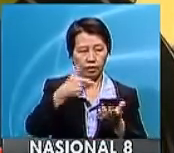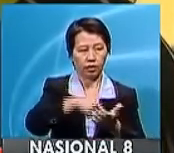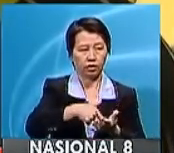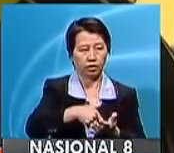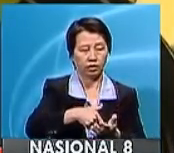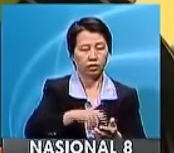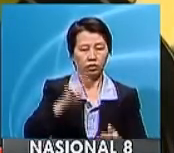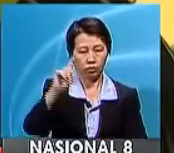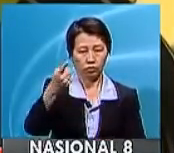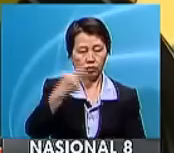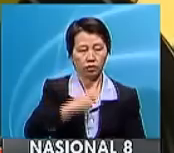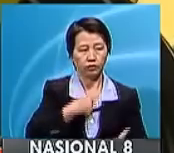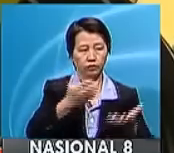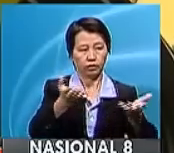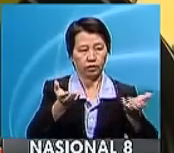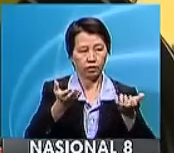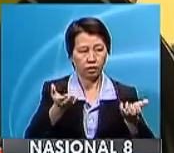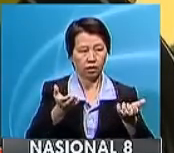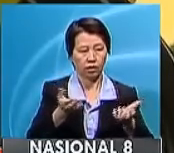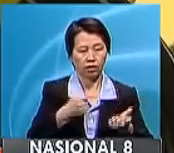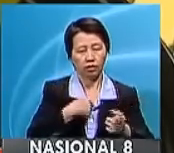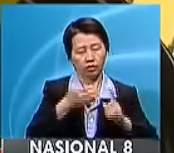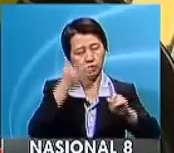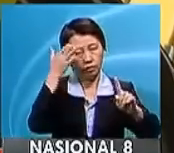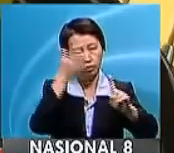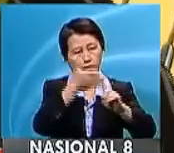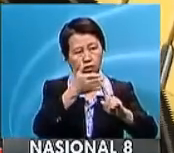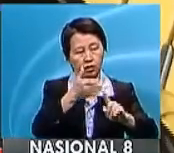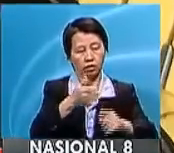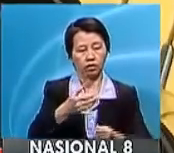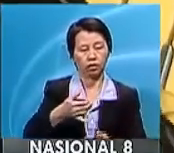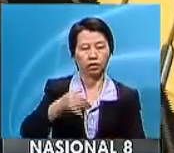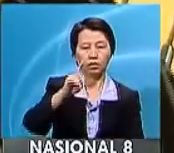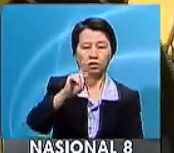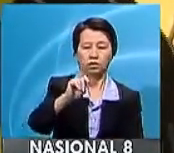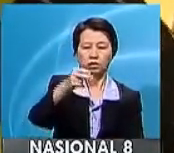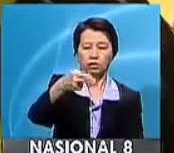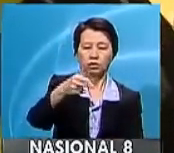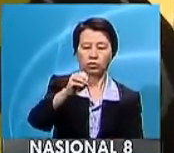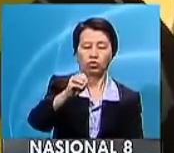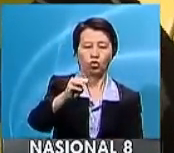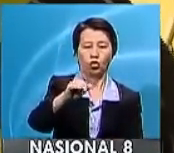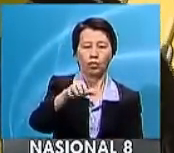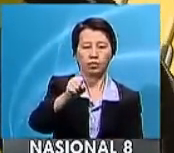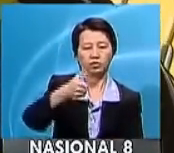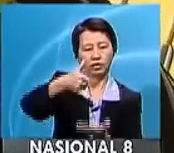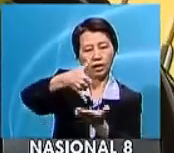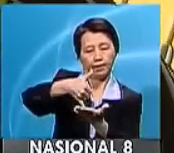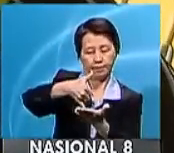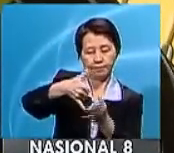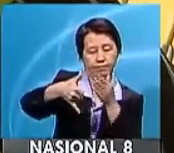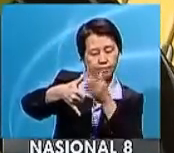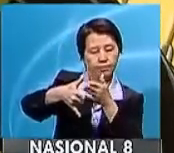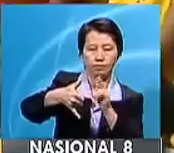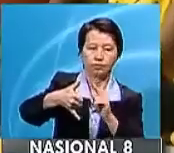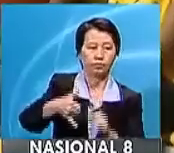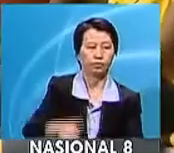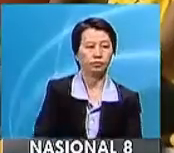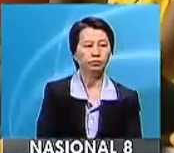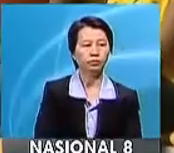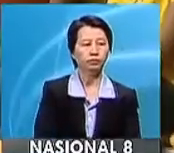cuma saya nak ke saya target ke Thomas untukambil ke team untuk TH